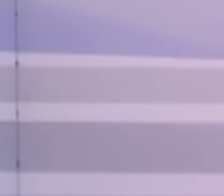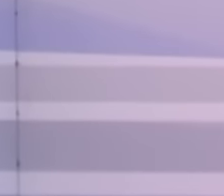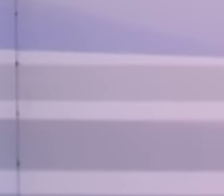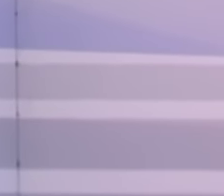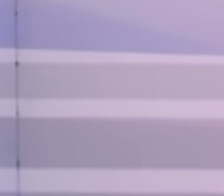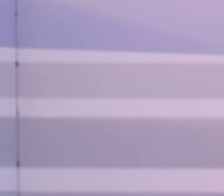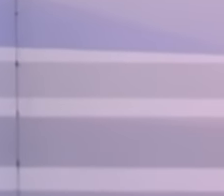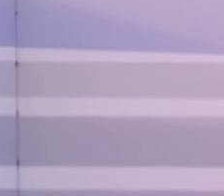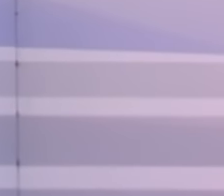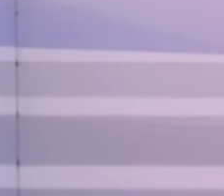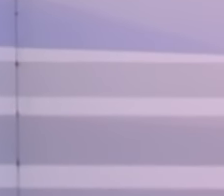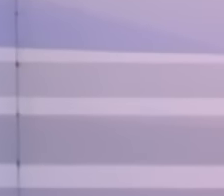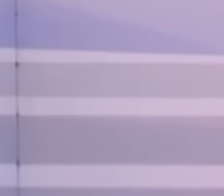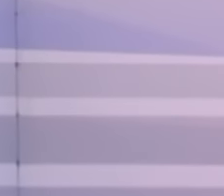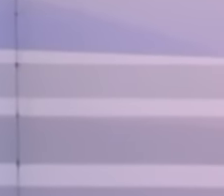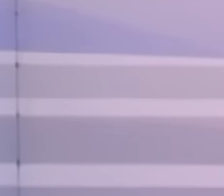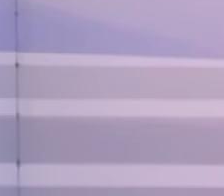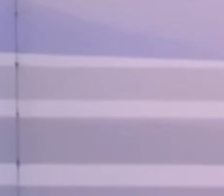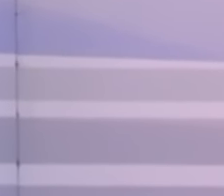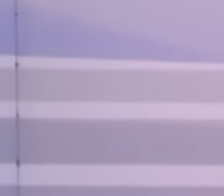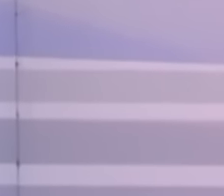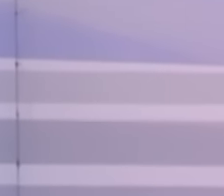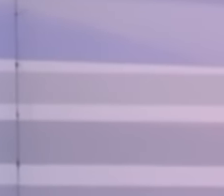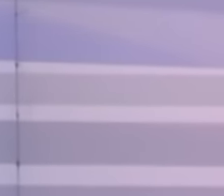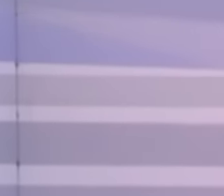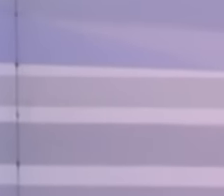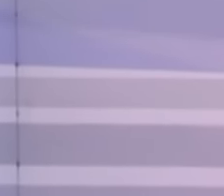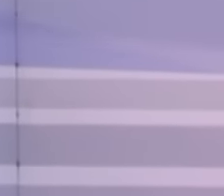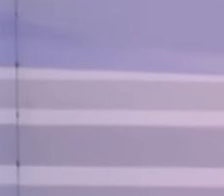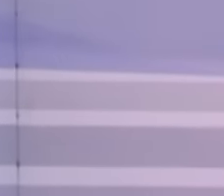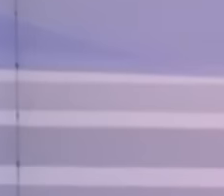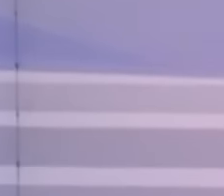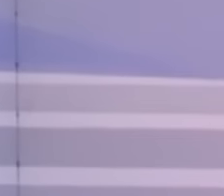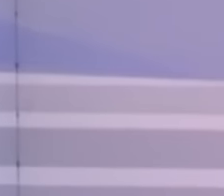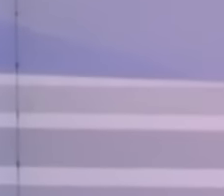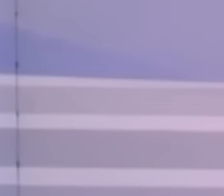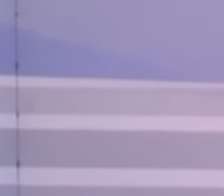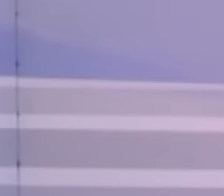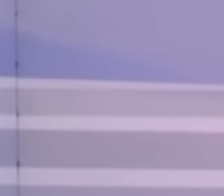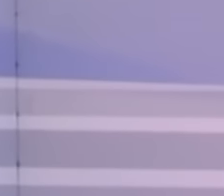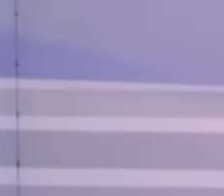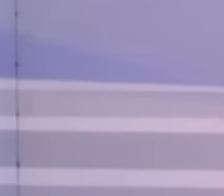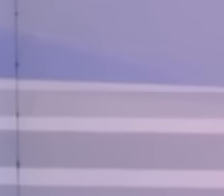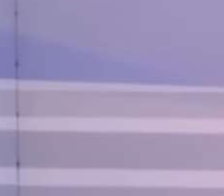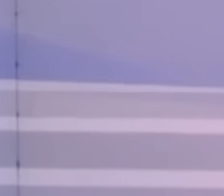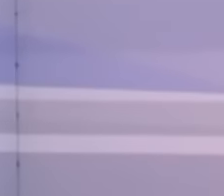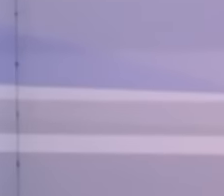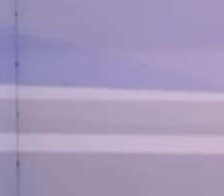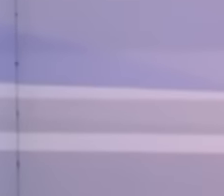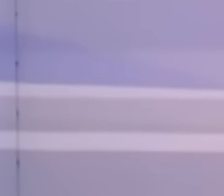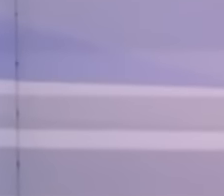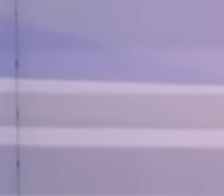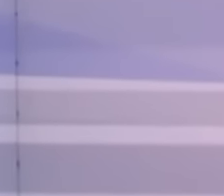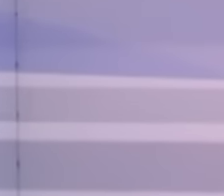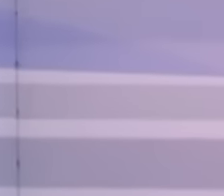kapuso, patuloy na tumutok sa mga balita. Mag-subscribe sa GMA Integrated News sa YouTube. Sa mga kapuso